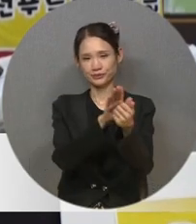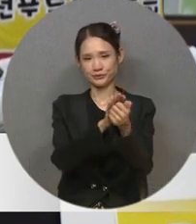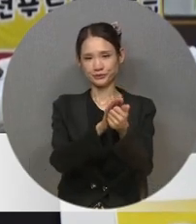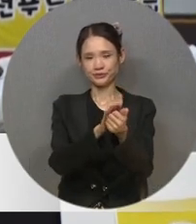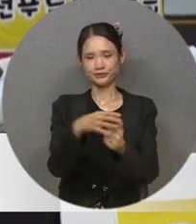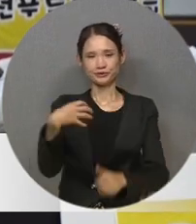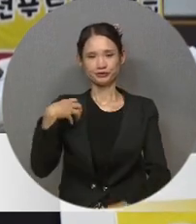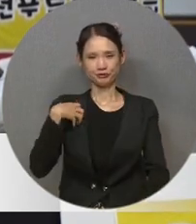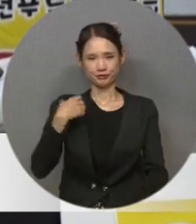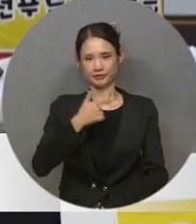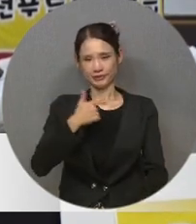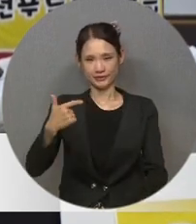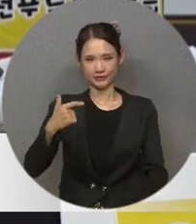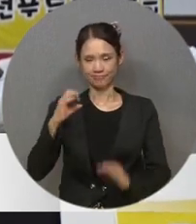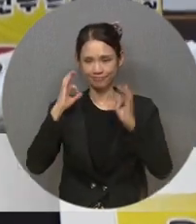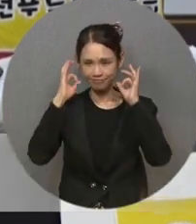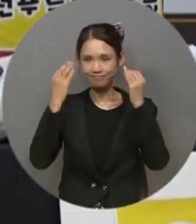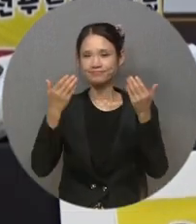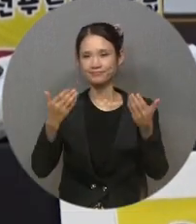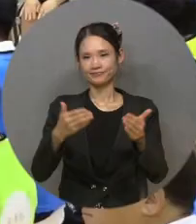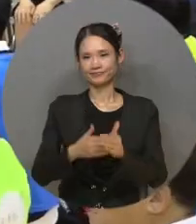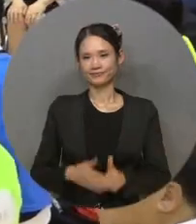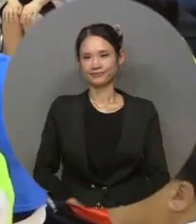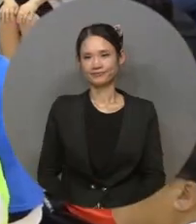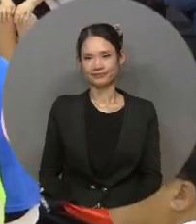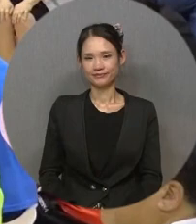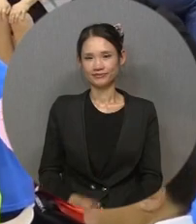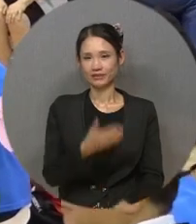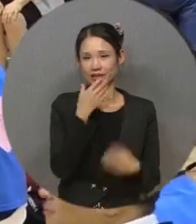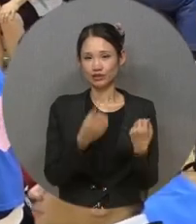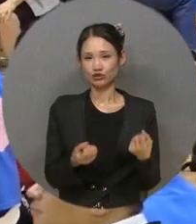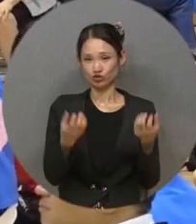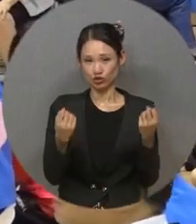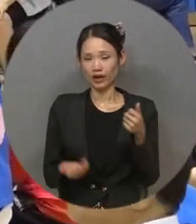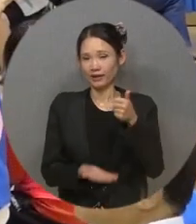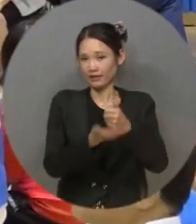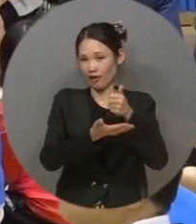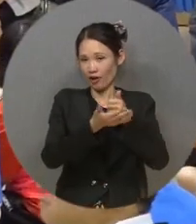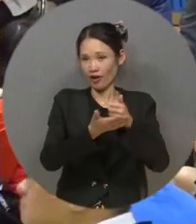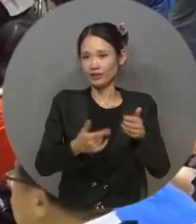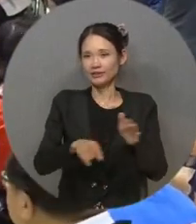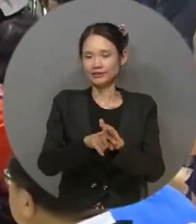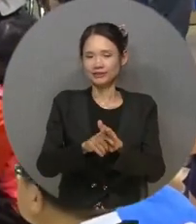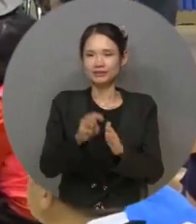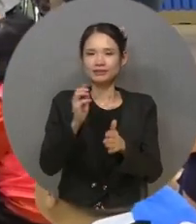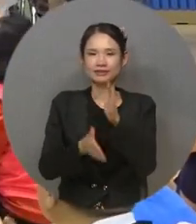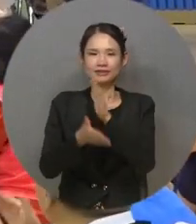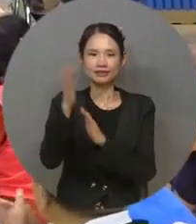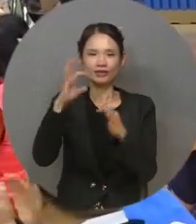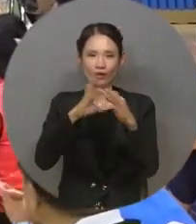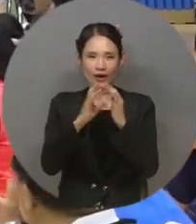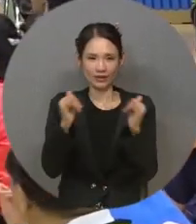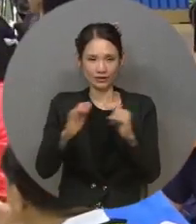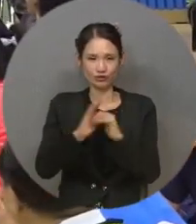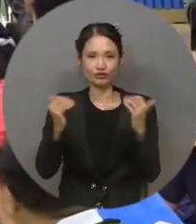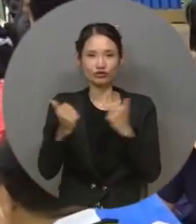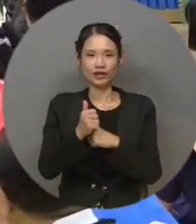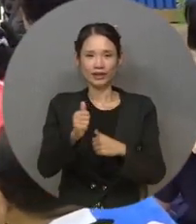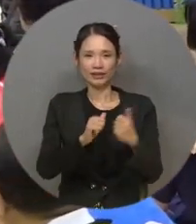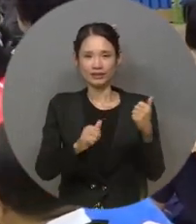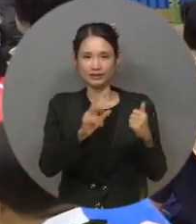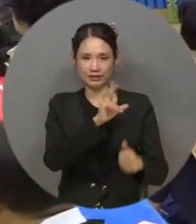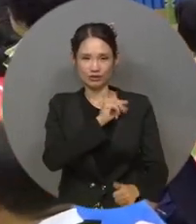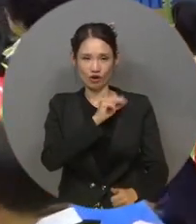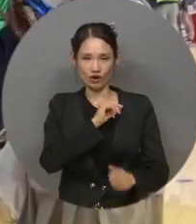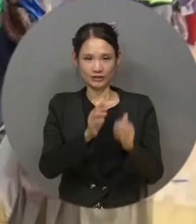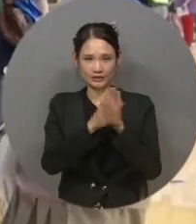하는데 저희 역할을 다하도록 하겠습니다. 행사를 축하하고 격려하기 위해 시 관계자, 국회의원,